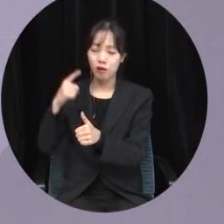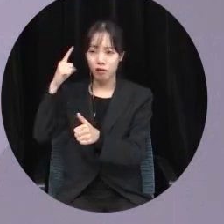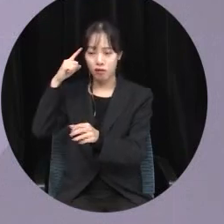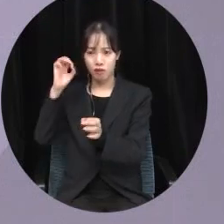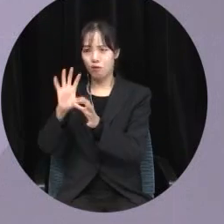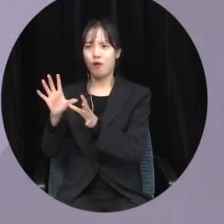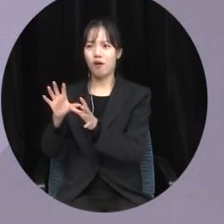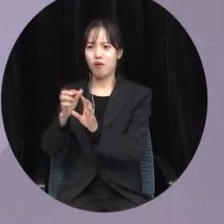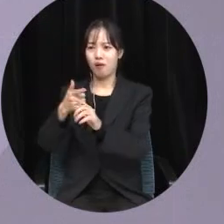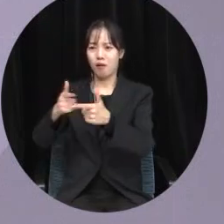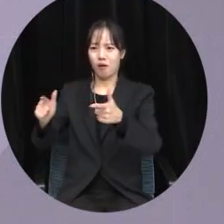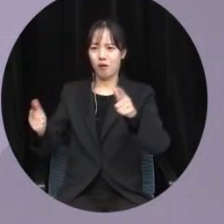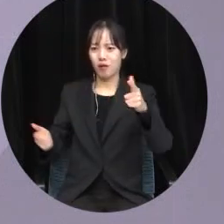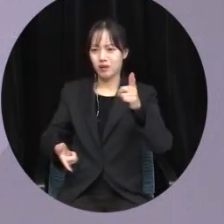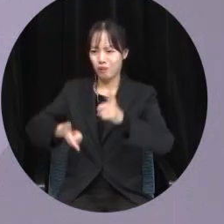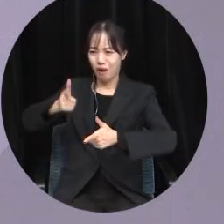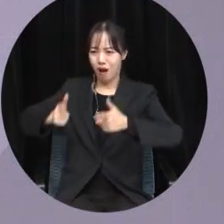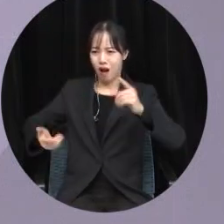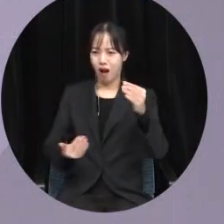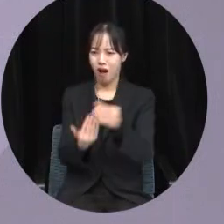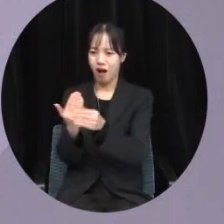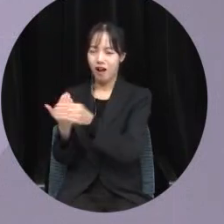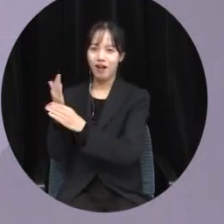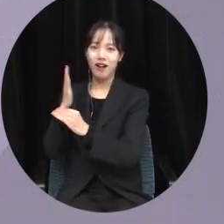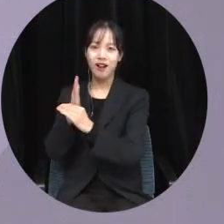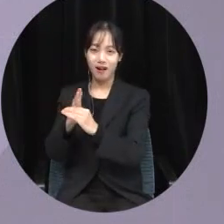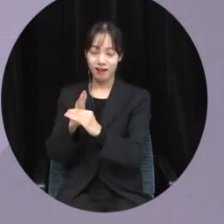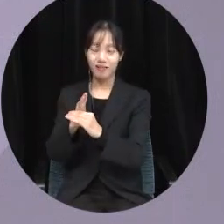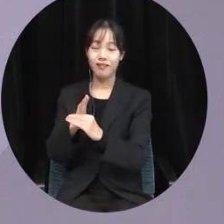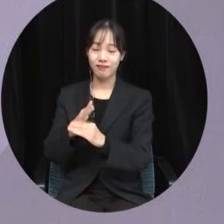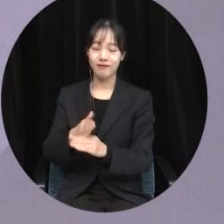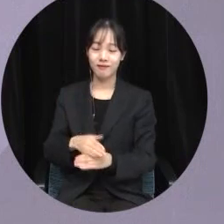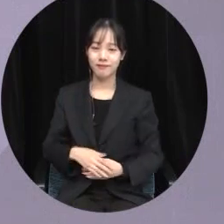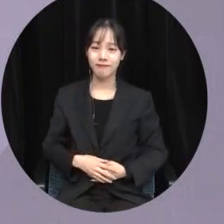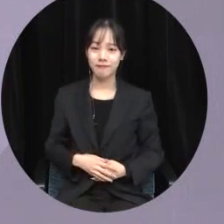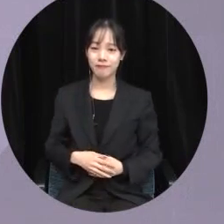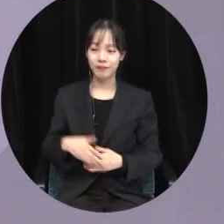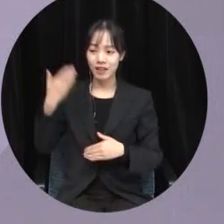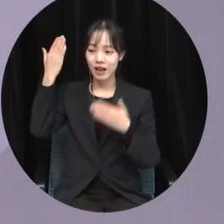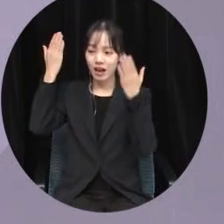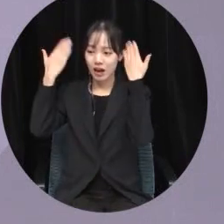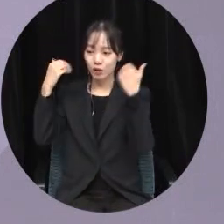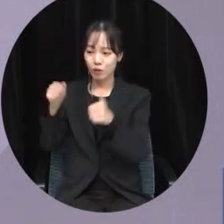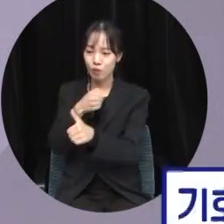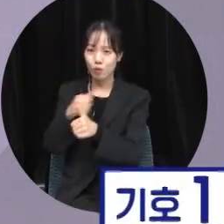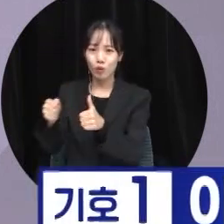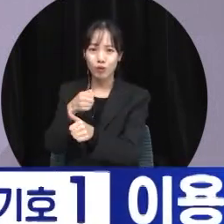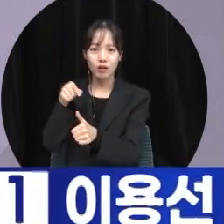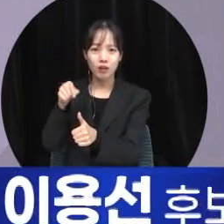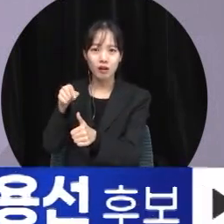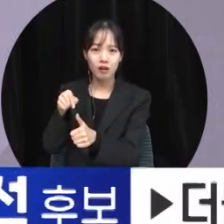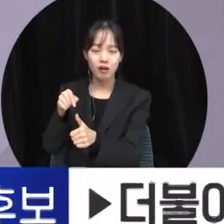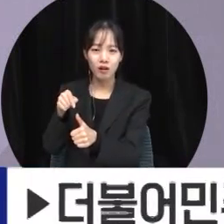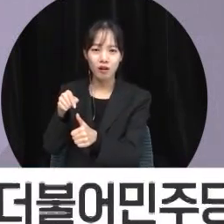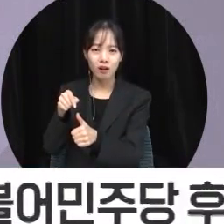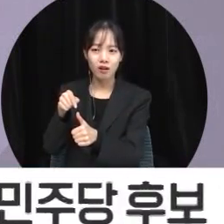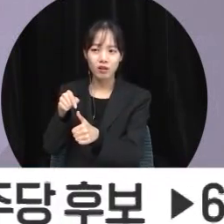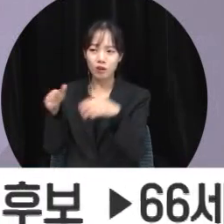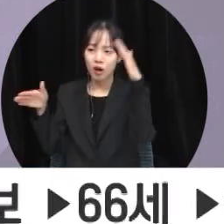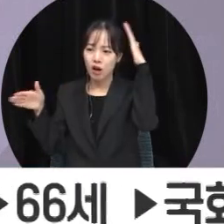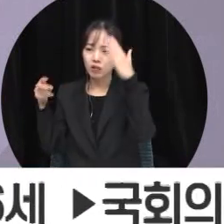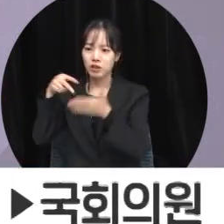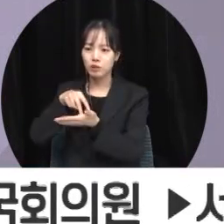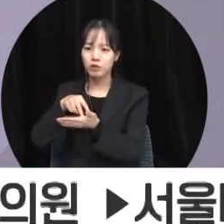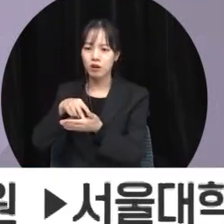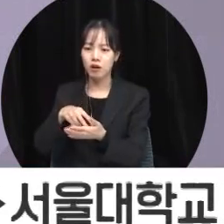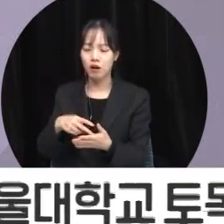방향으로 다양화되고 심화되고 있는 것 같습니다. 학교폭력이 학생들에게 주는 엄청난 충격과